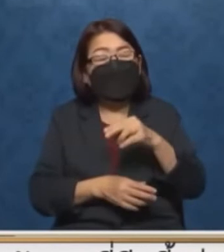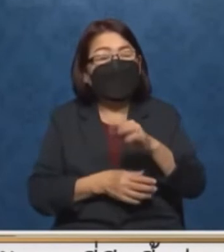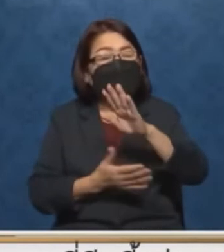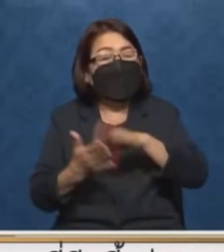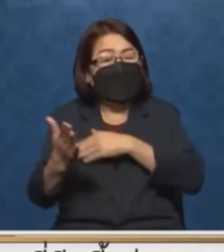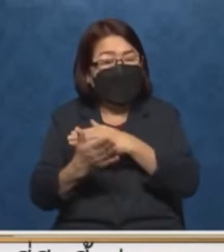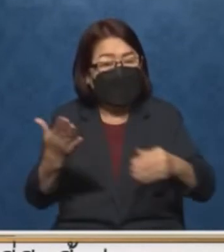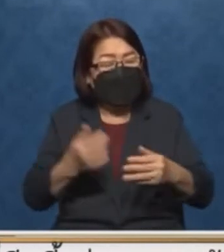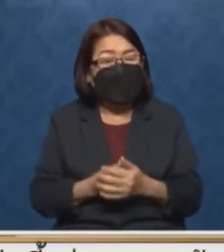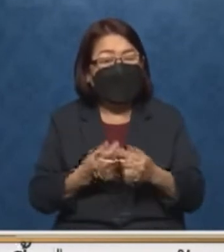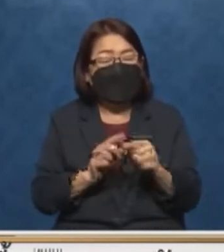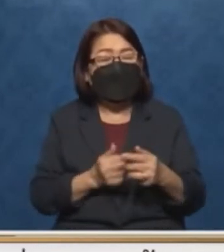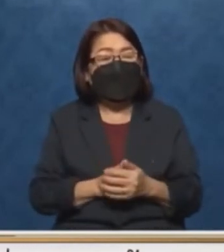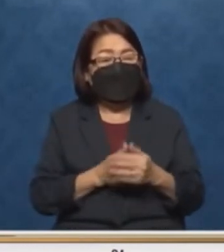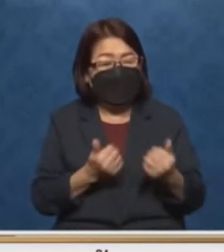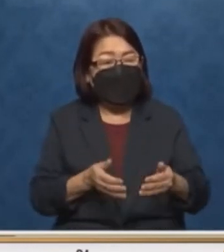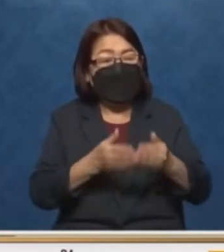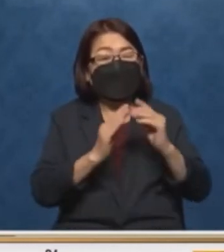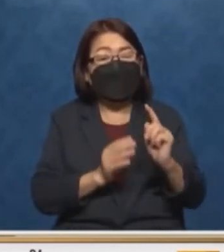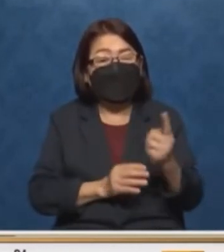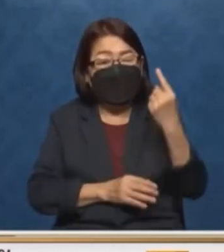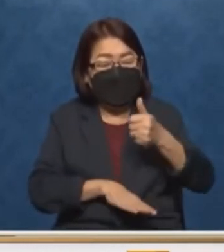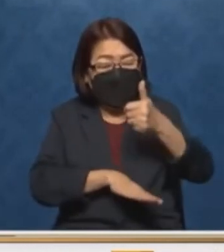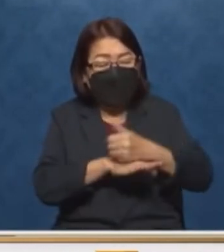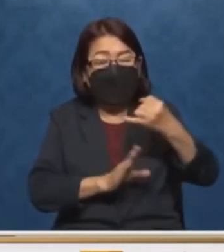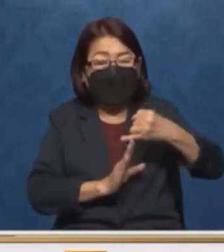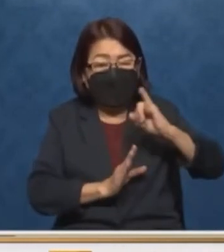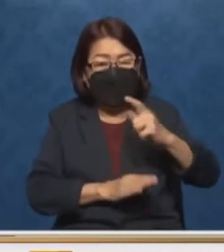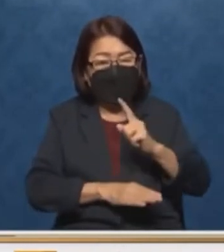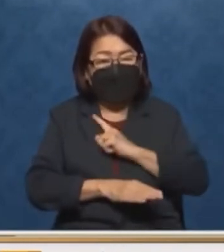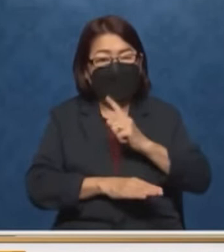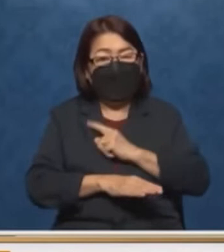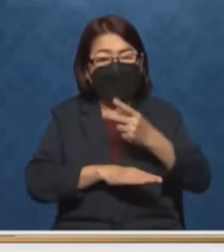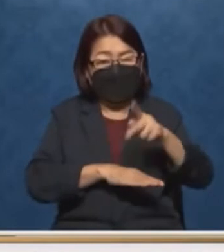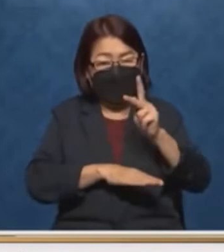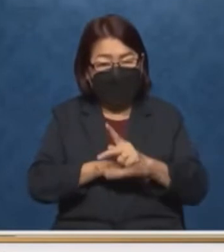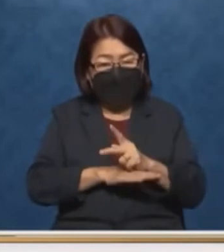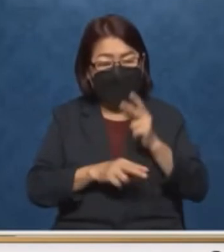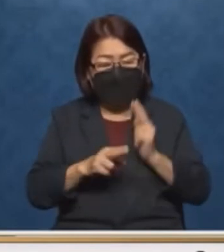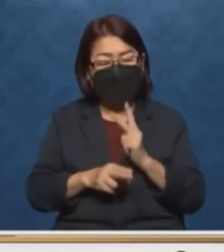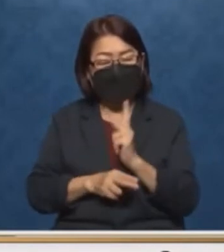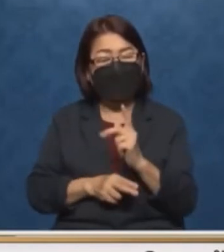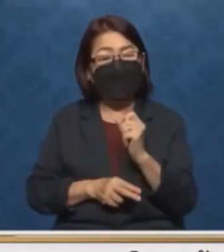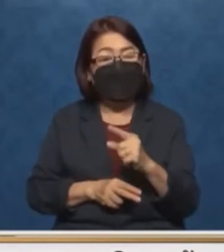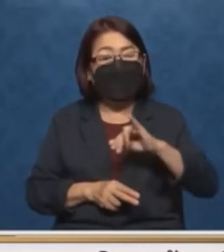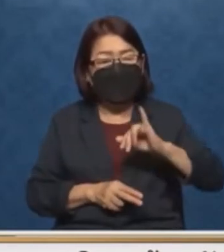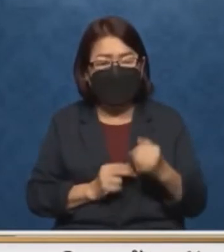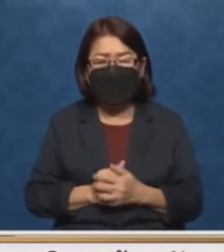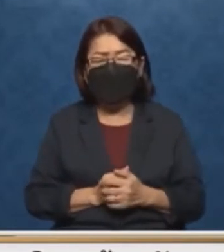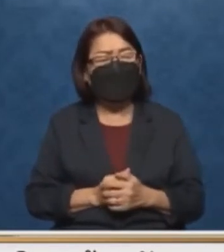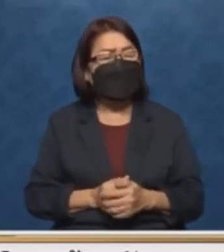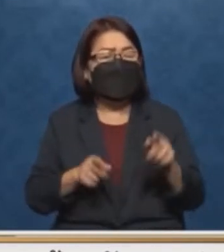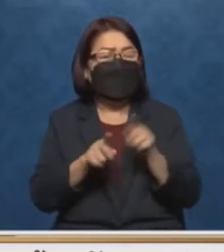ไปตั้งกศจอนนี่แหละครับโดยมีผู้ว่าราชการจังหวัดเป็นประธานตรงนี้ผมถือว่าเป็นการถอยหลังครับ